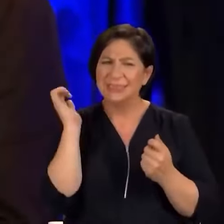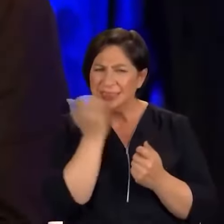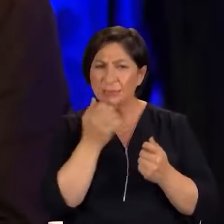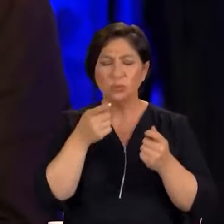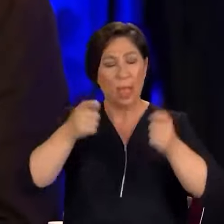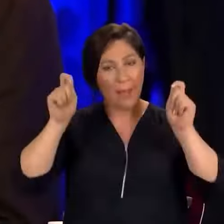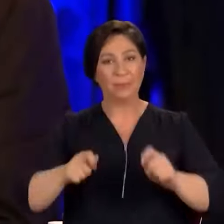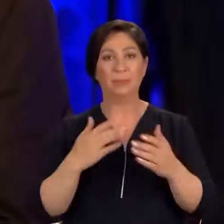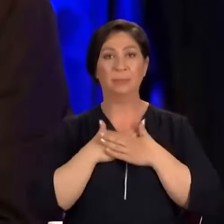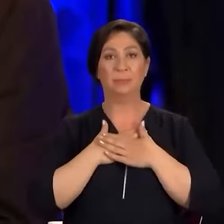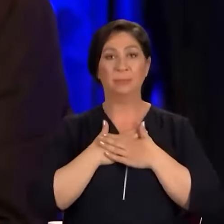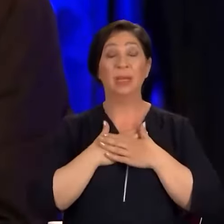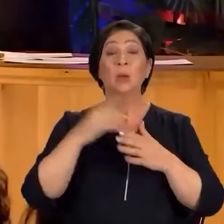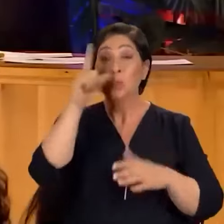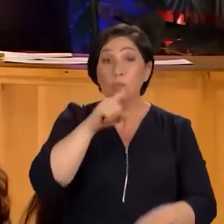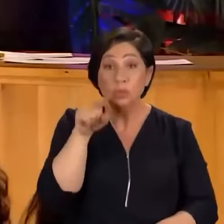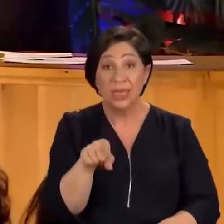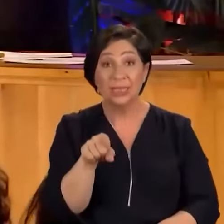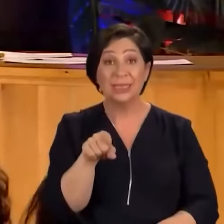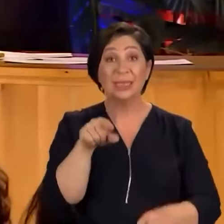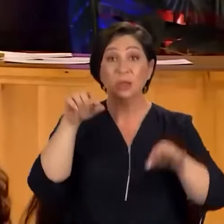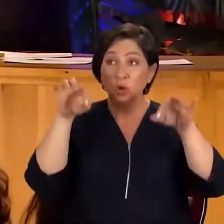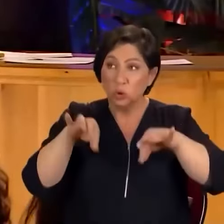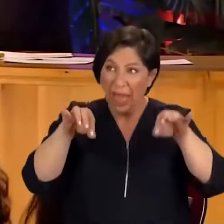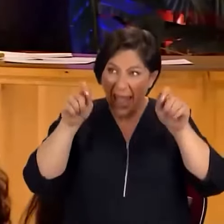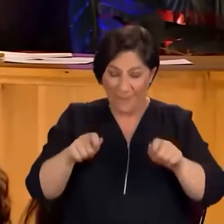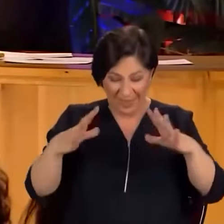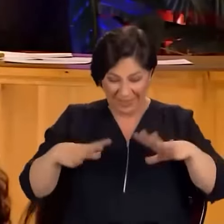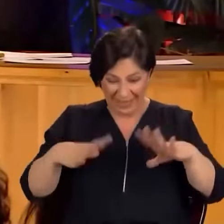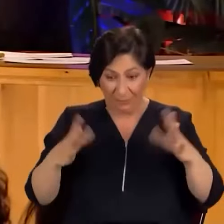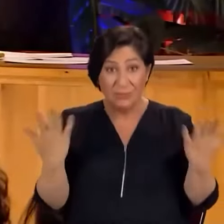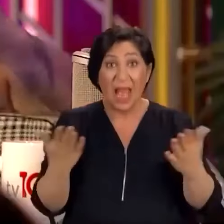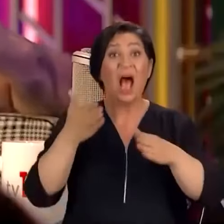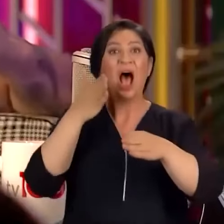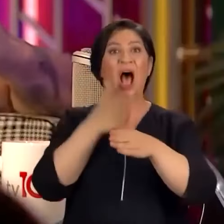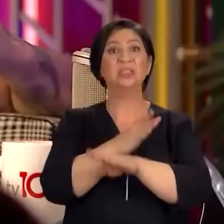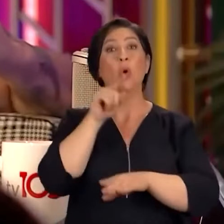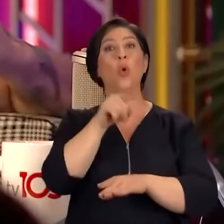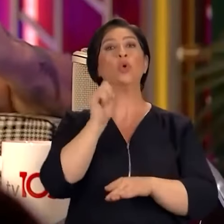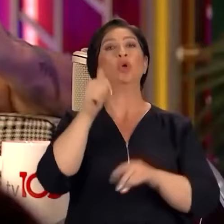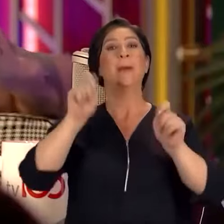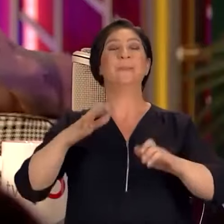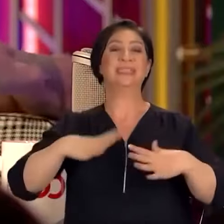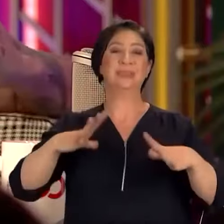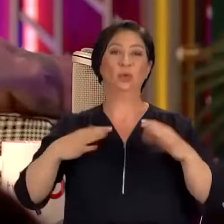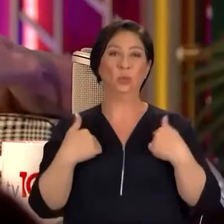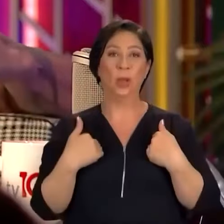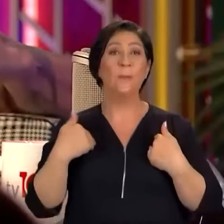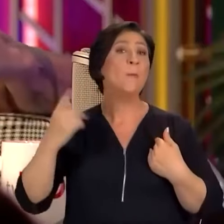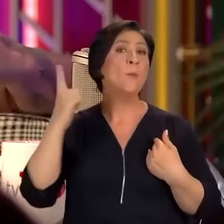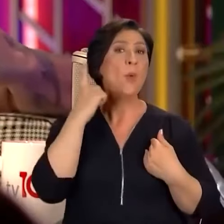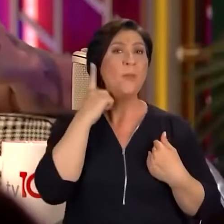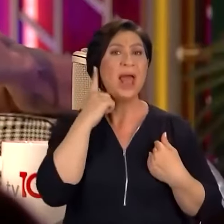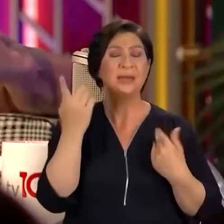kopararak bunu yaptım. Ve dolayısıyla şu an yapmak istediğim şey aslında o gün yapmak istediğim şeydi. Hı. Ben